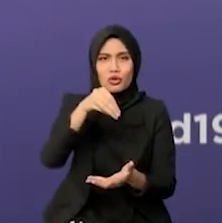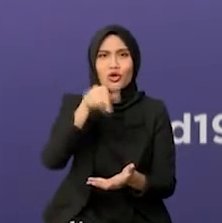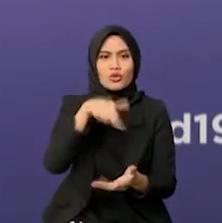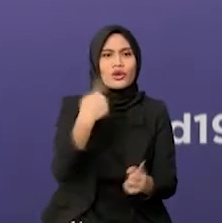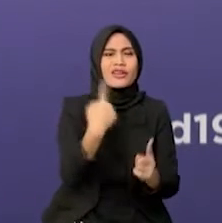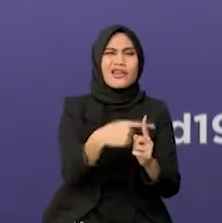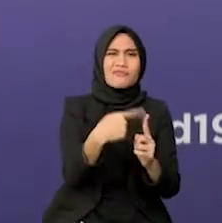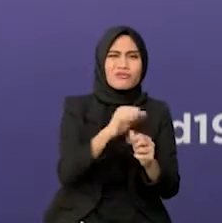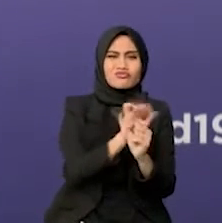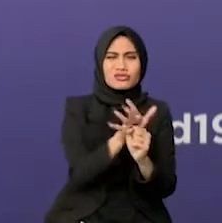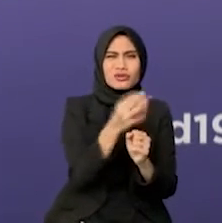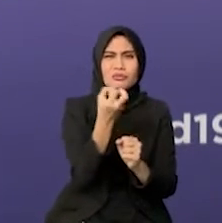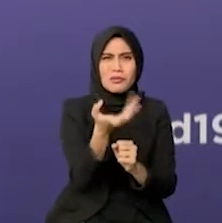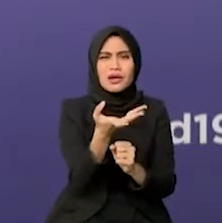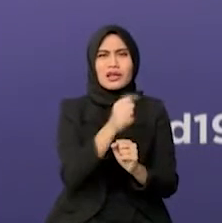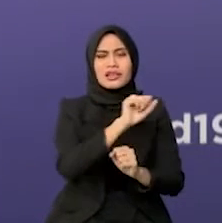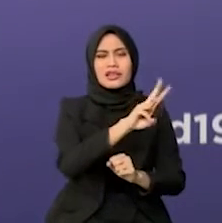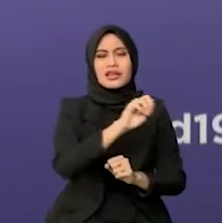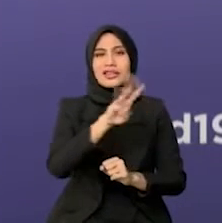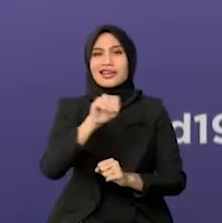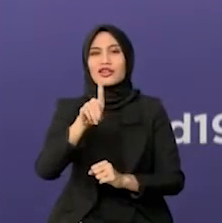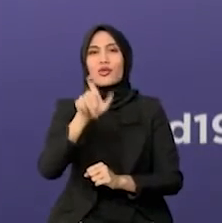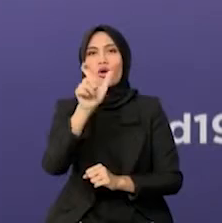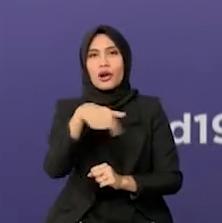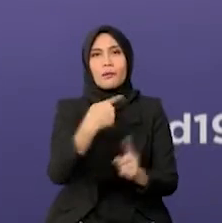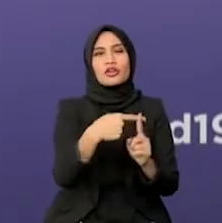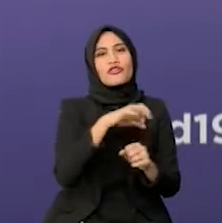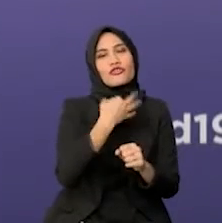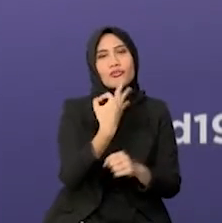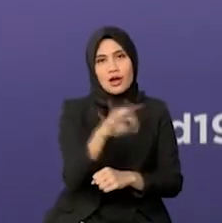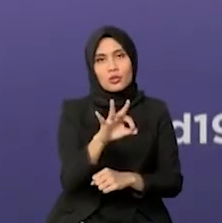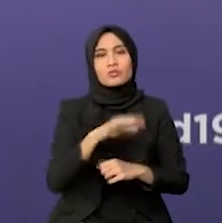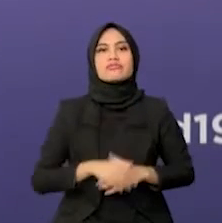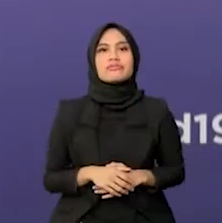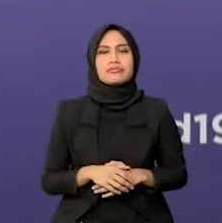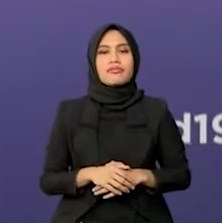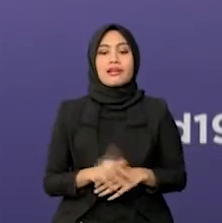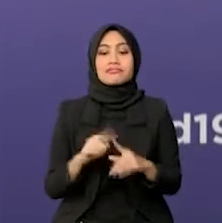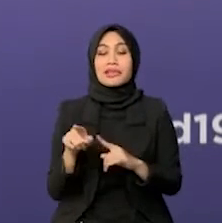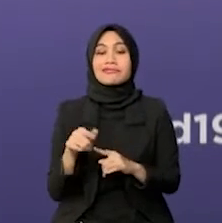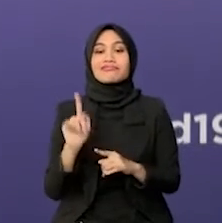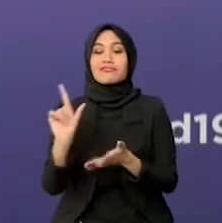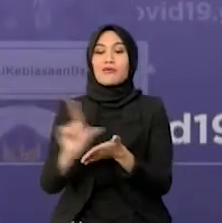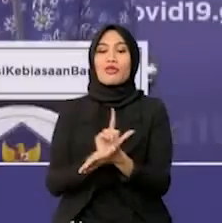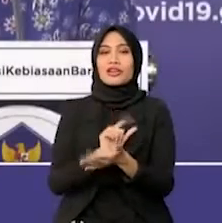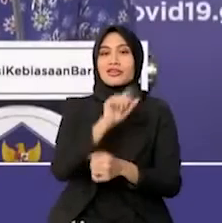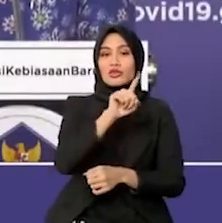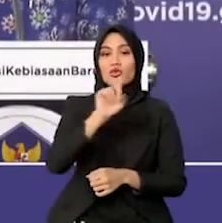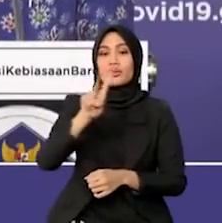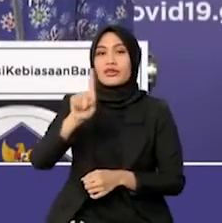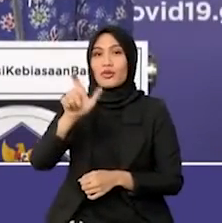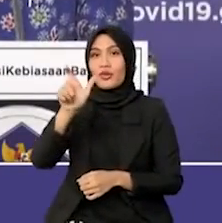menambahkan kasus baru sebanyak 331 orang namun juga melaporkan 121